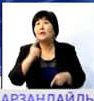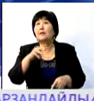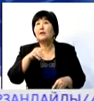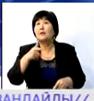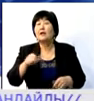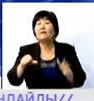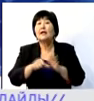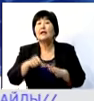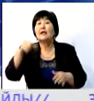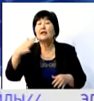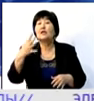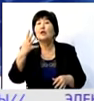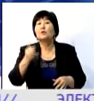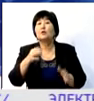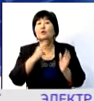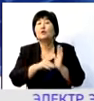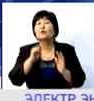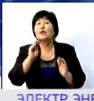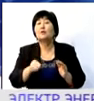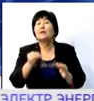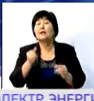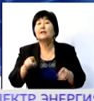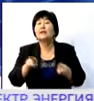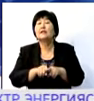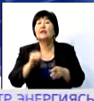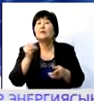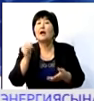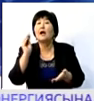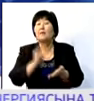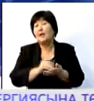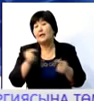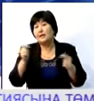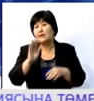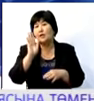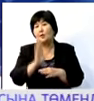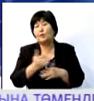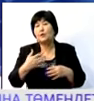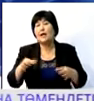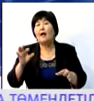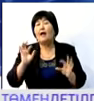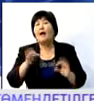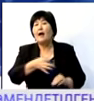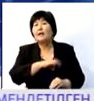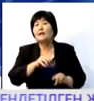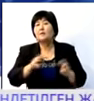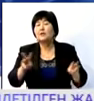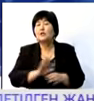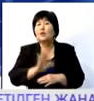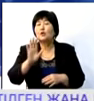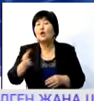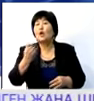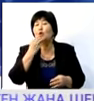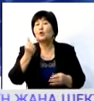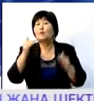электр энергиясы үшін 590 мың теңге шекті баға белгіленді. Тиісті бұйрық қазір әділет министрлігіне жолданған. Ал жылу